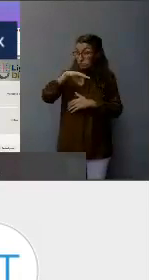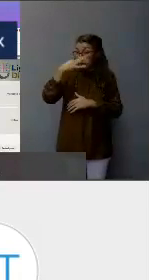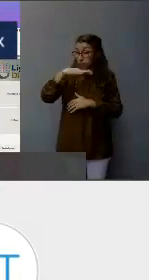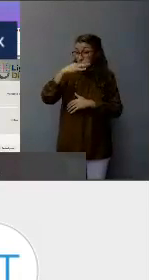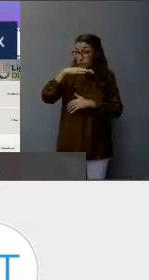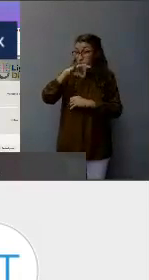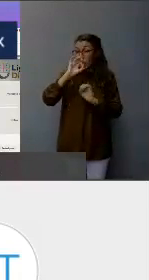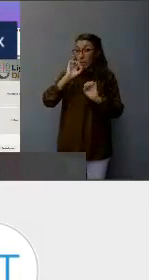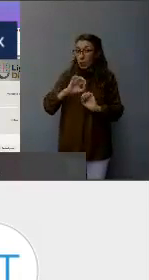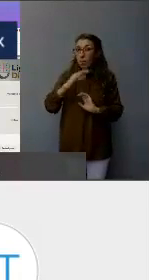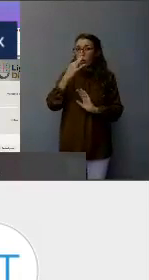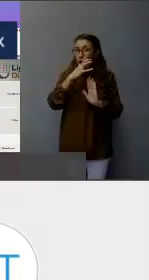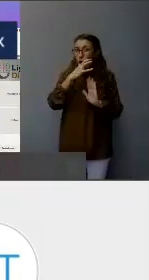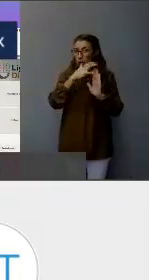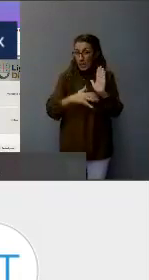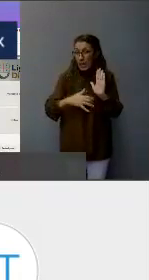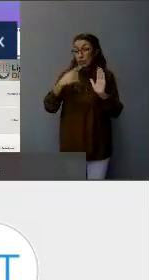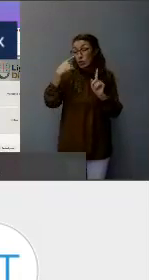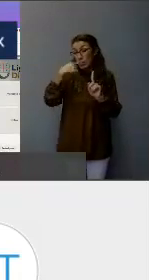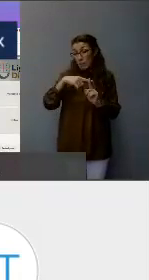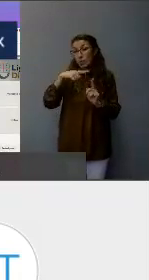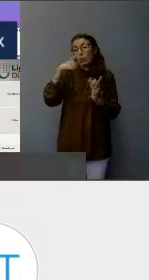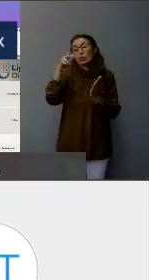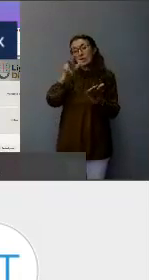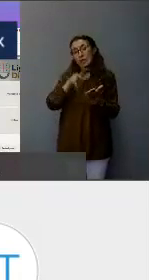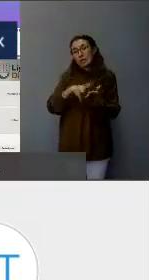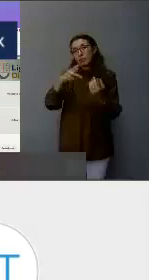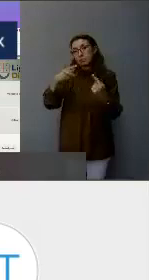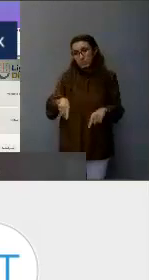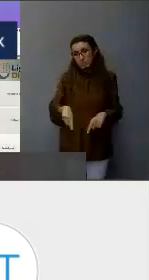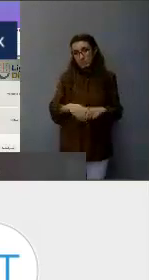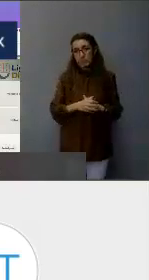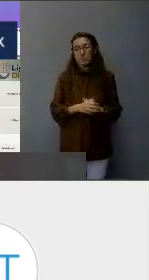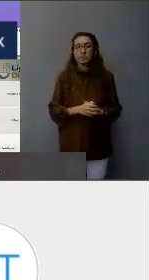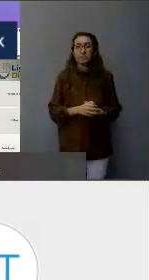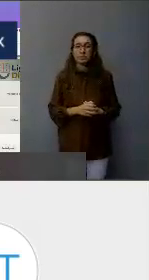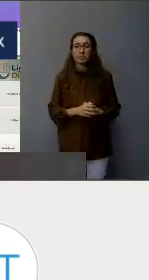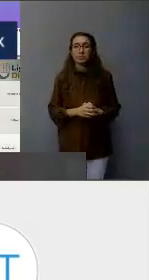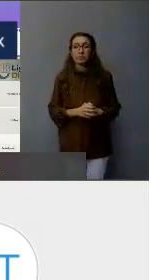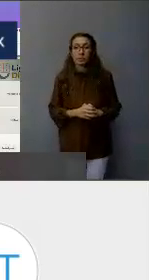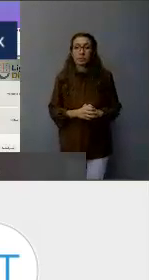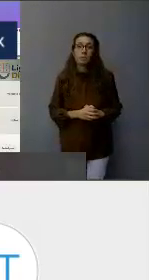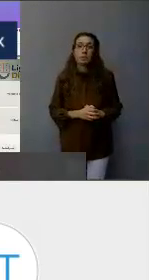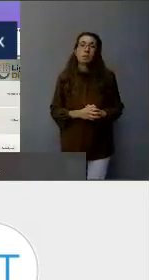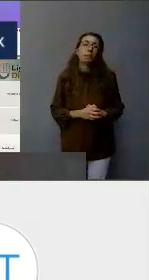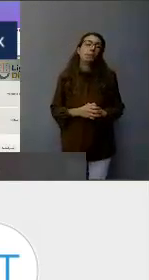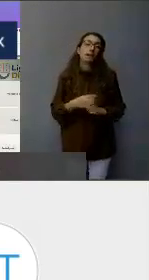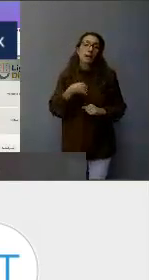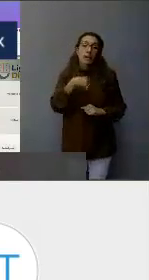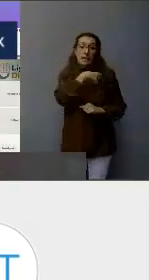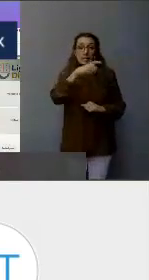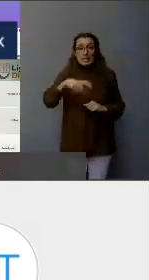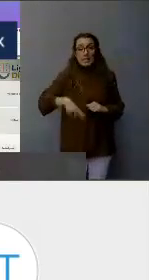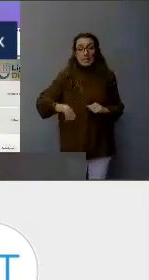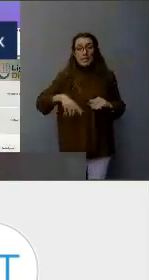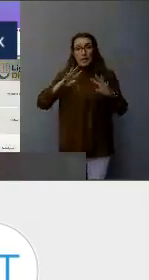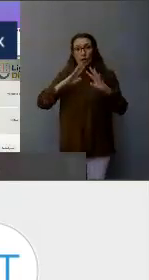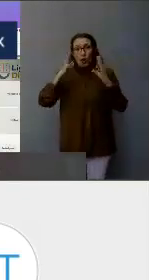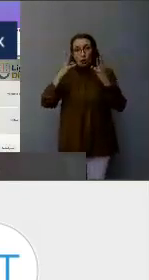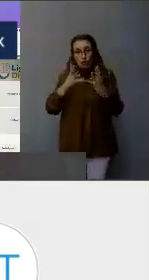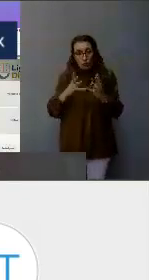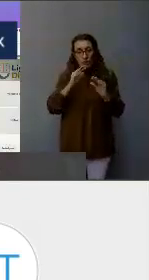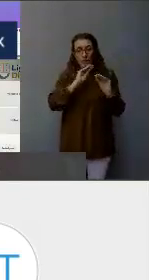di questa delibera per cui con l'impegnativa impegniamo sindaca giunta